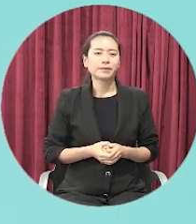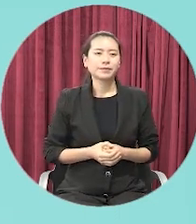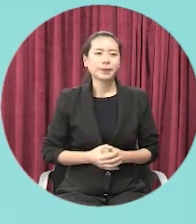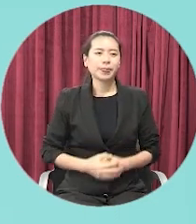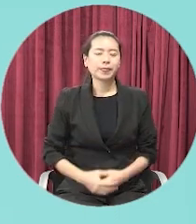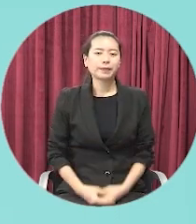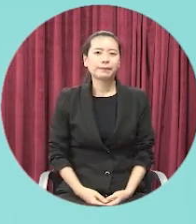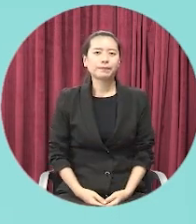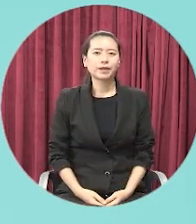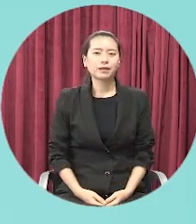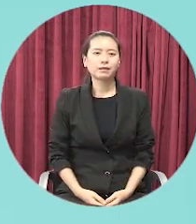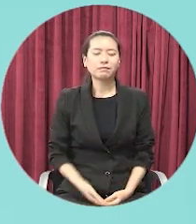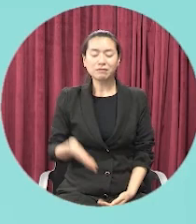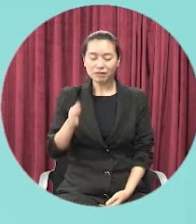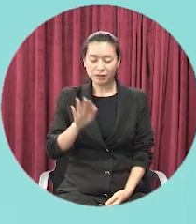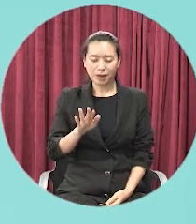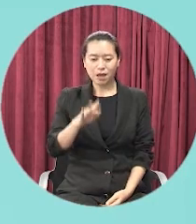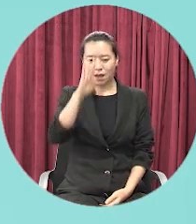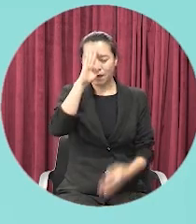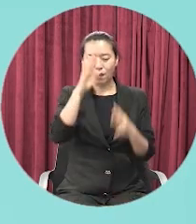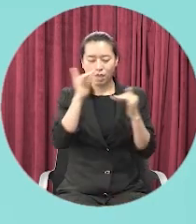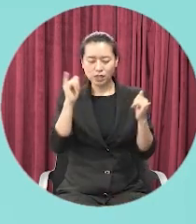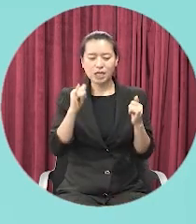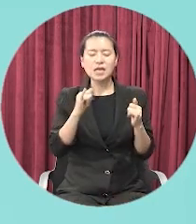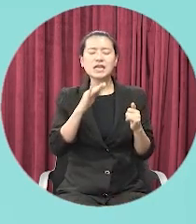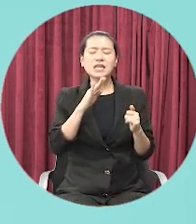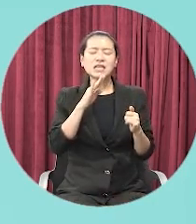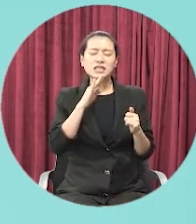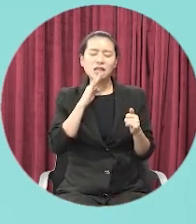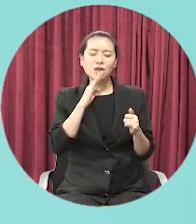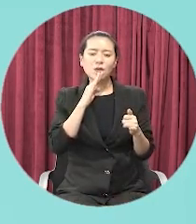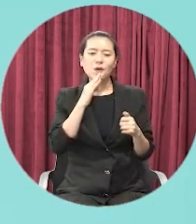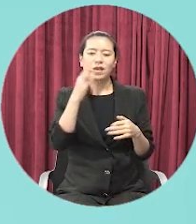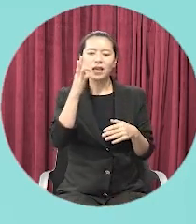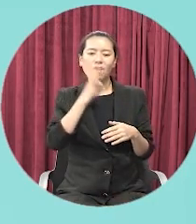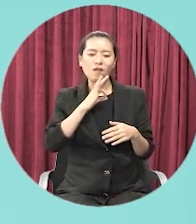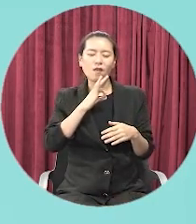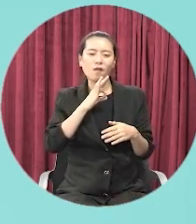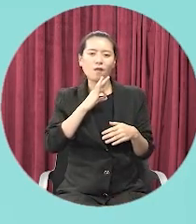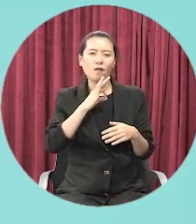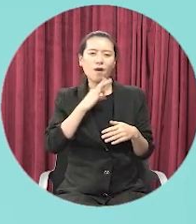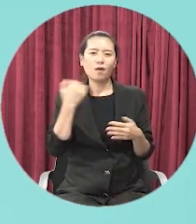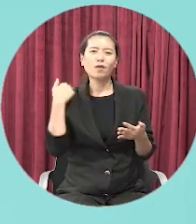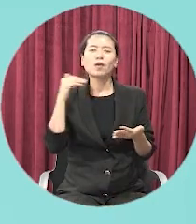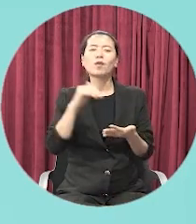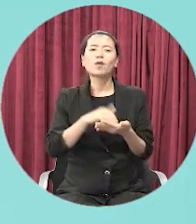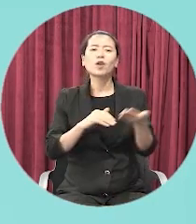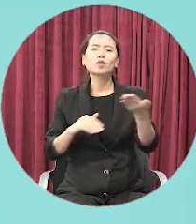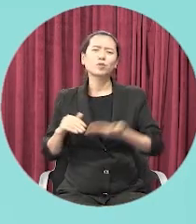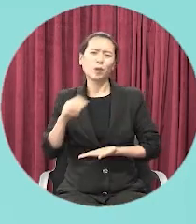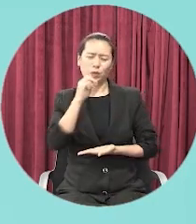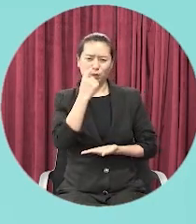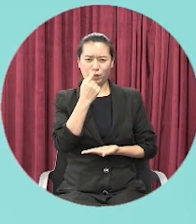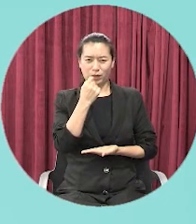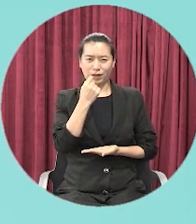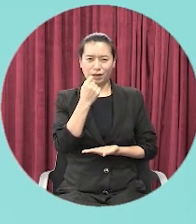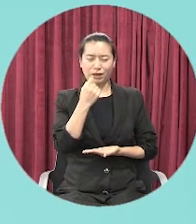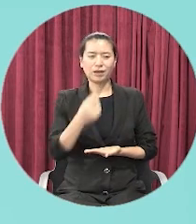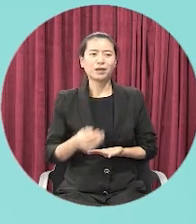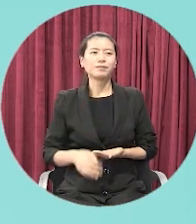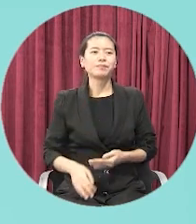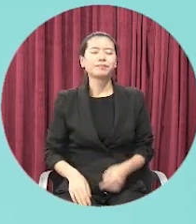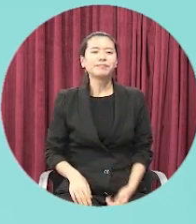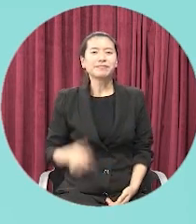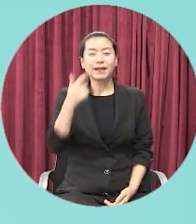그게 이제 환자 분한테 직접 돌아가고 또한 즉 환자의 역할이 굉장히 커지고 있다 아 여러가지